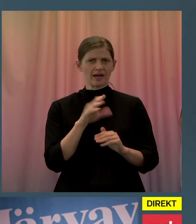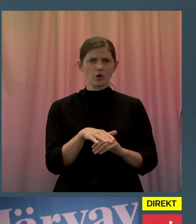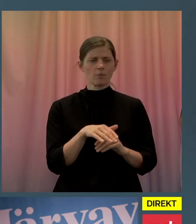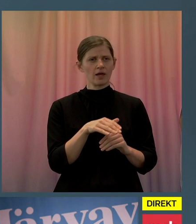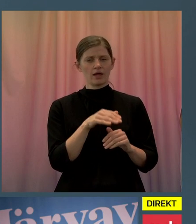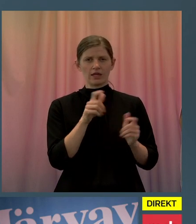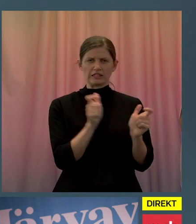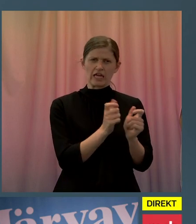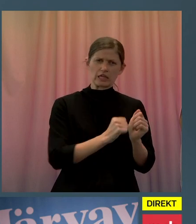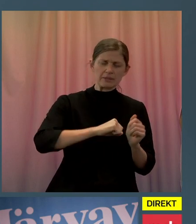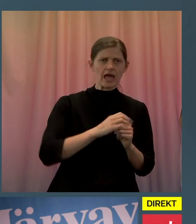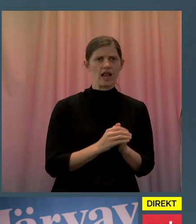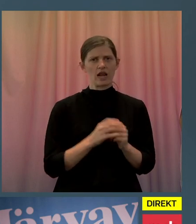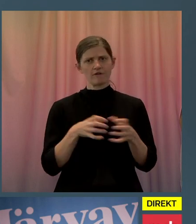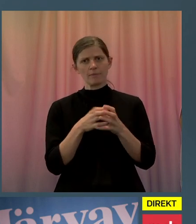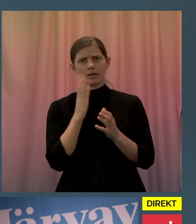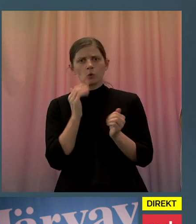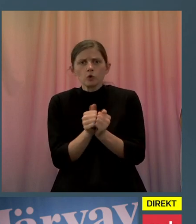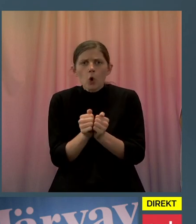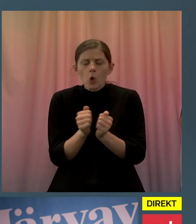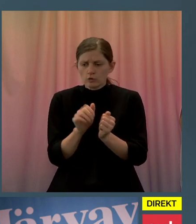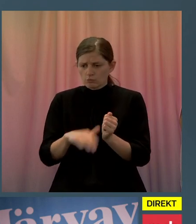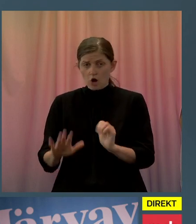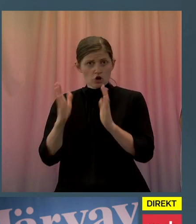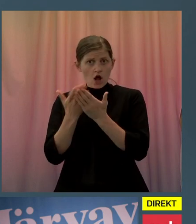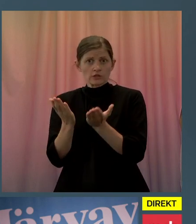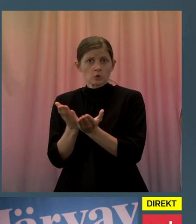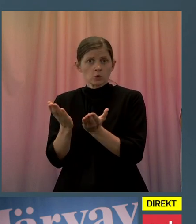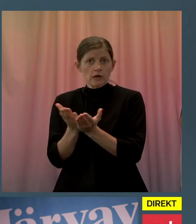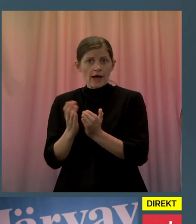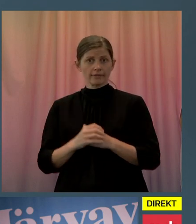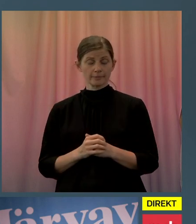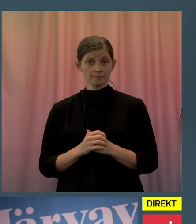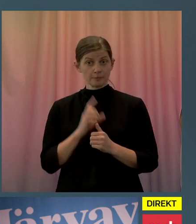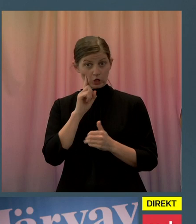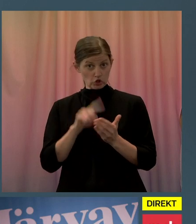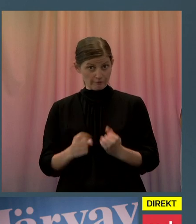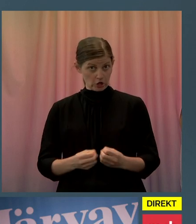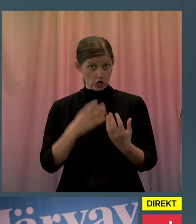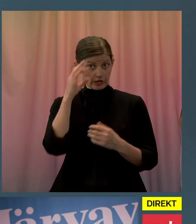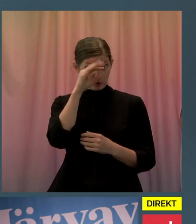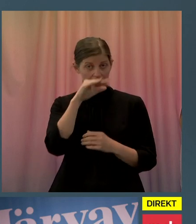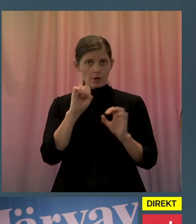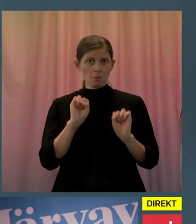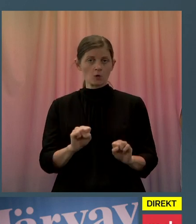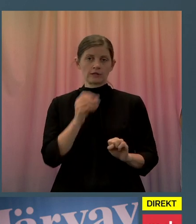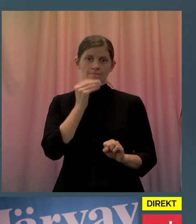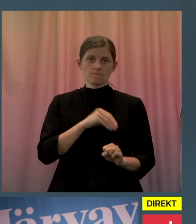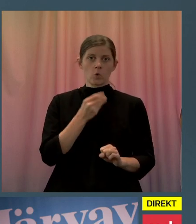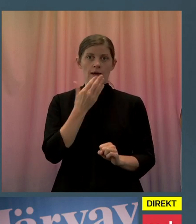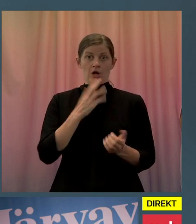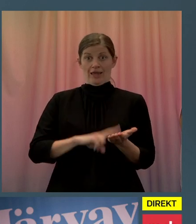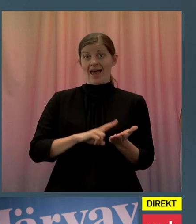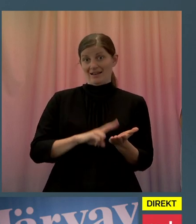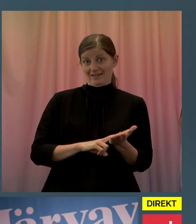som inte klarar skolan. För att kunna lösa problemen måste man ju våga tala ärligt om dem, och det kommer jag göra